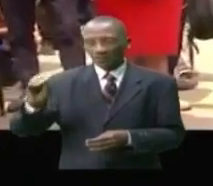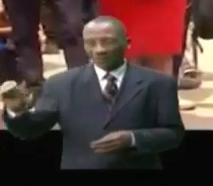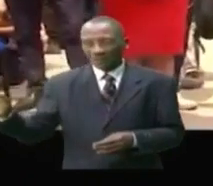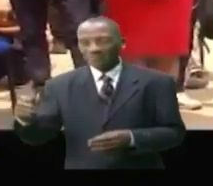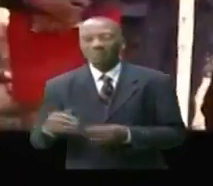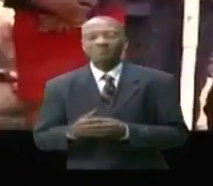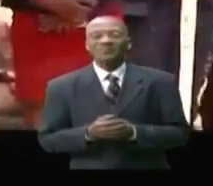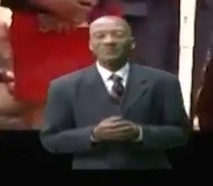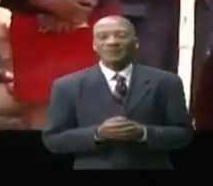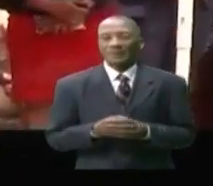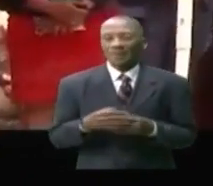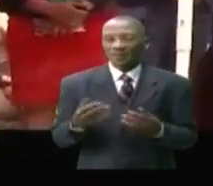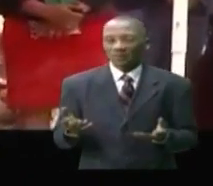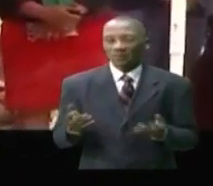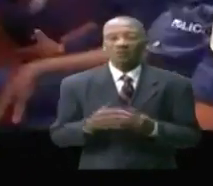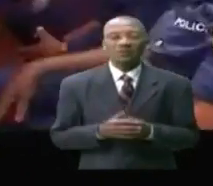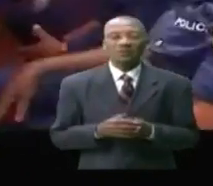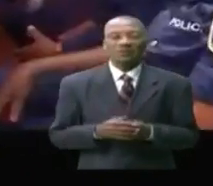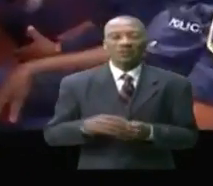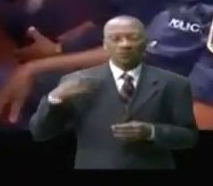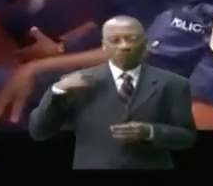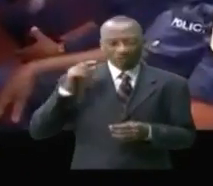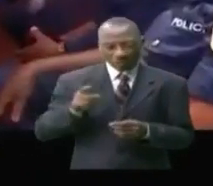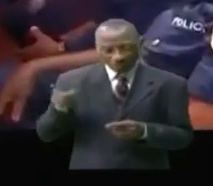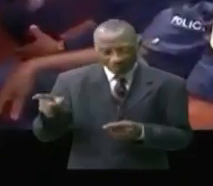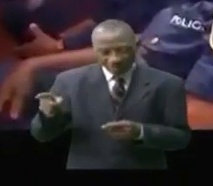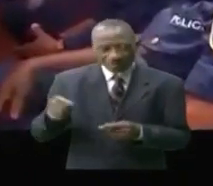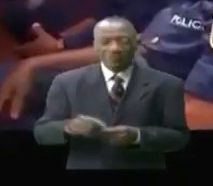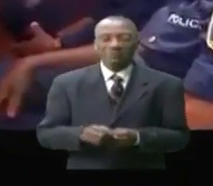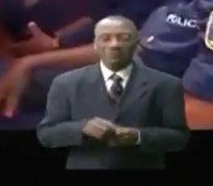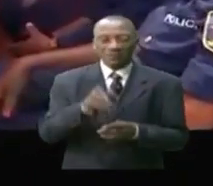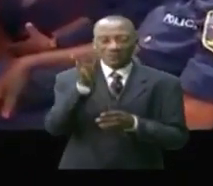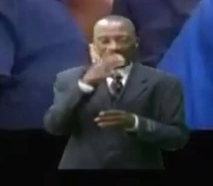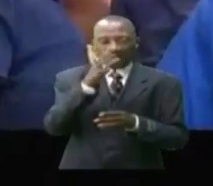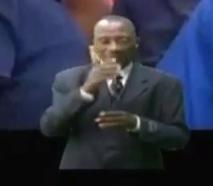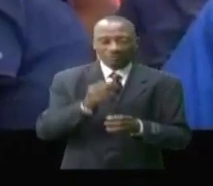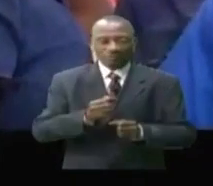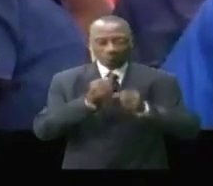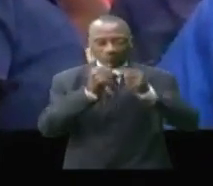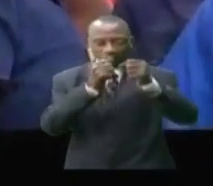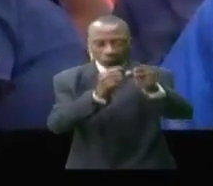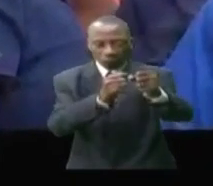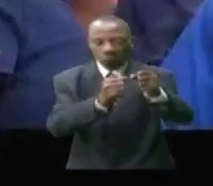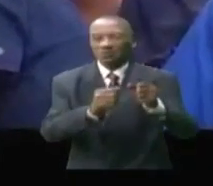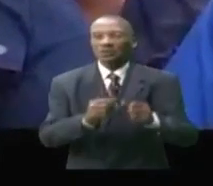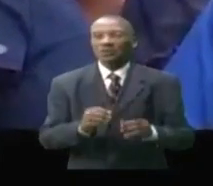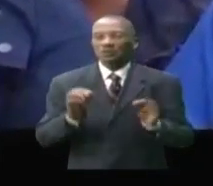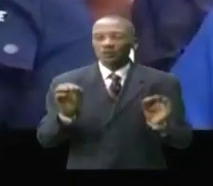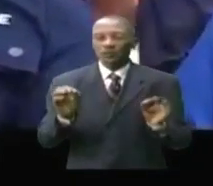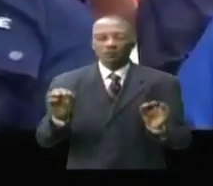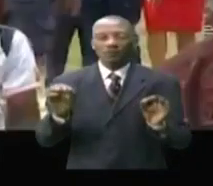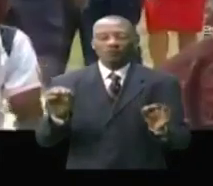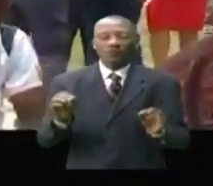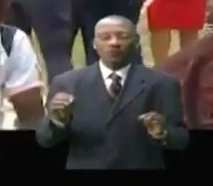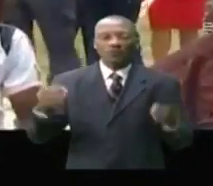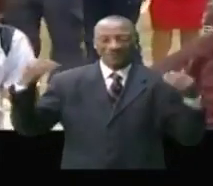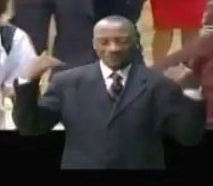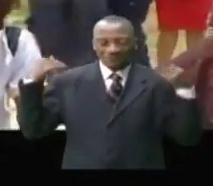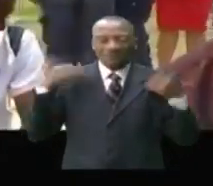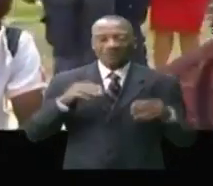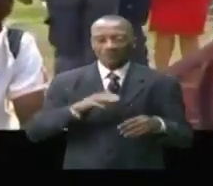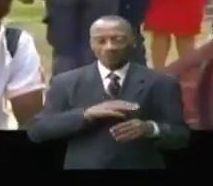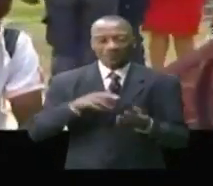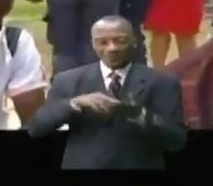juillet 2023. Sous forme de recommandations, l'autorité provinciale a été plus explicite et directe en demandant aux hommes et femmes des troupes discipline